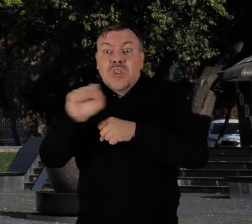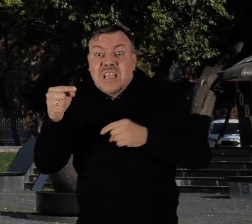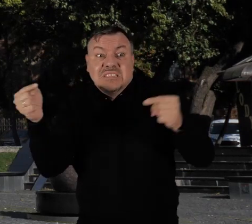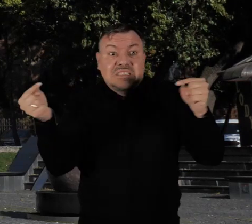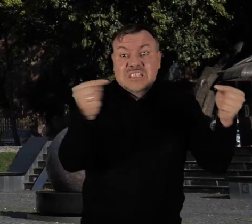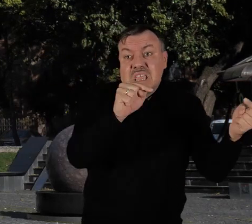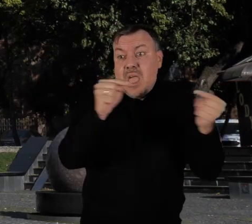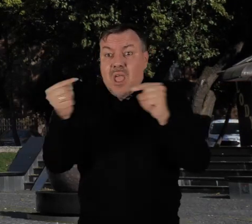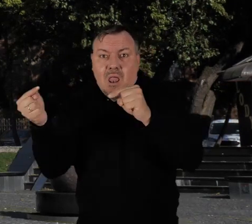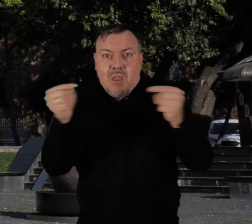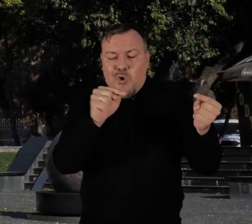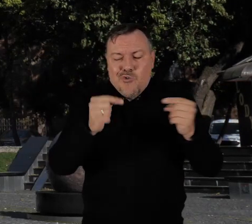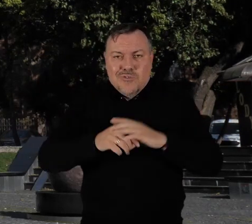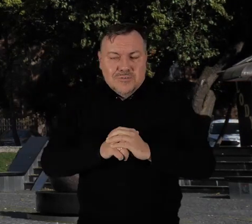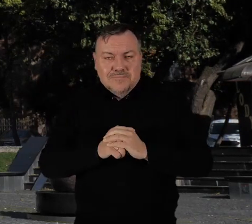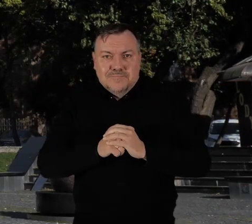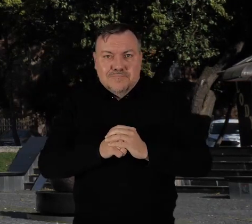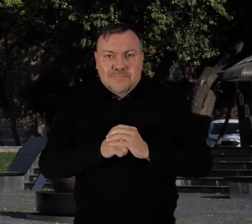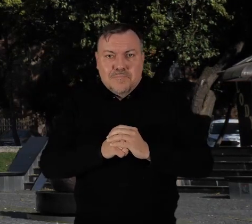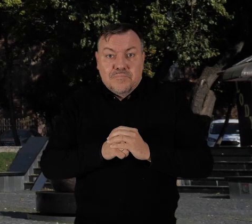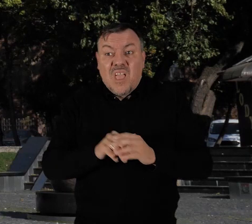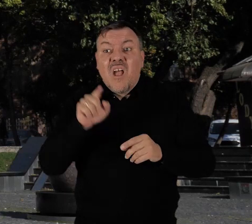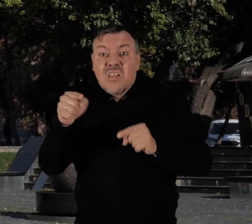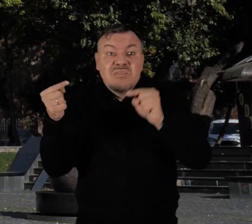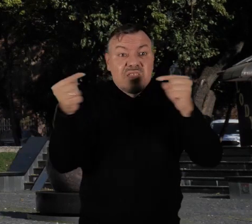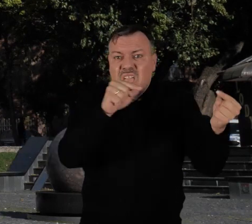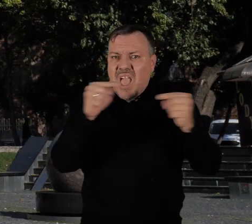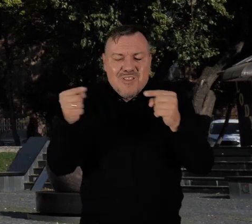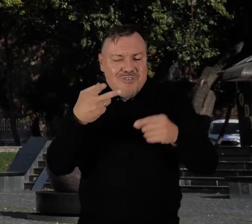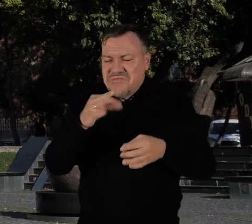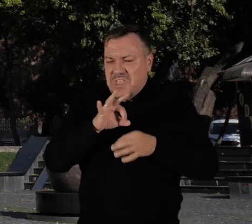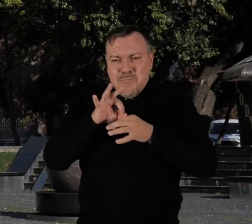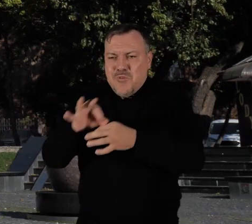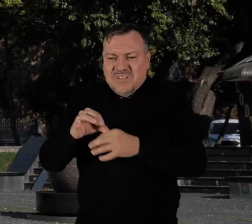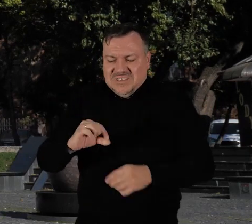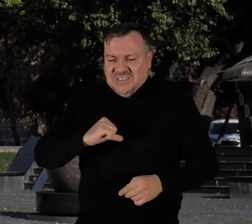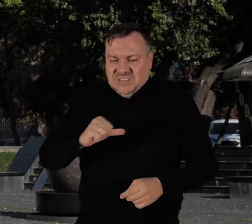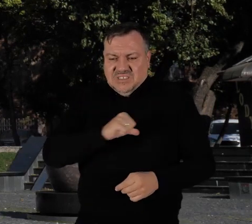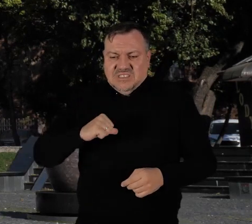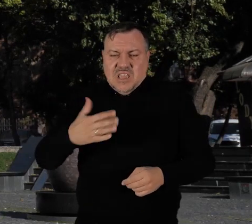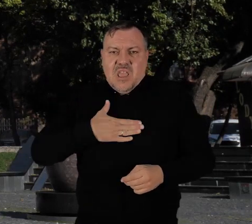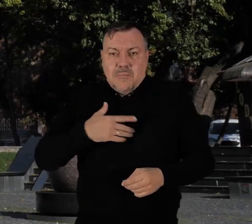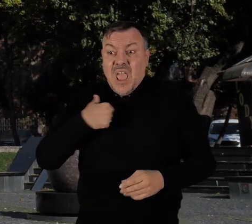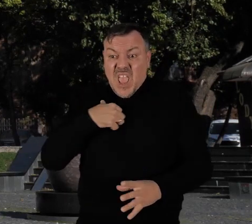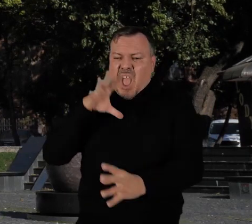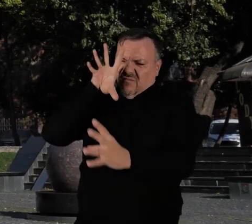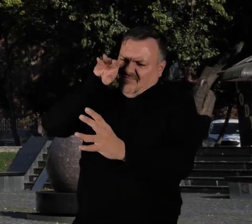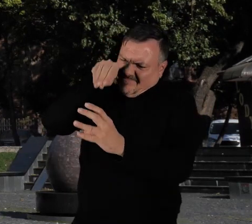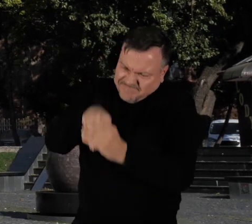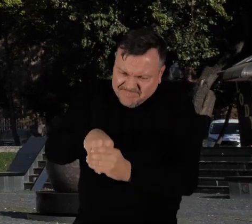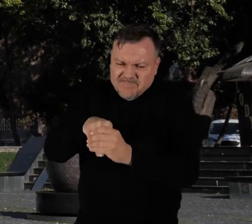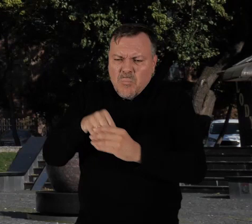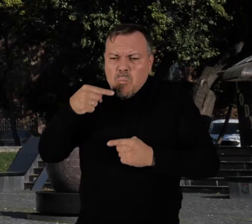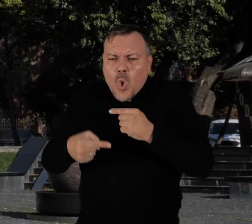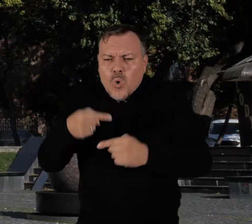przyznać, rozmówca jest bardzo wymagający. Ale dialogu tego nie prowadzę w pojedynkę. Jestem wtopiony